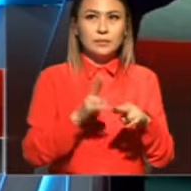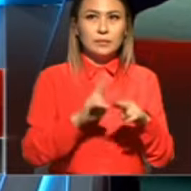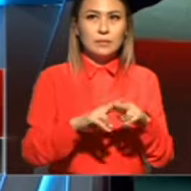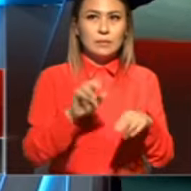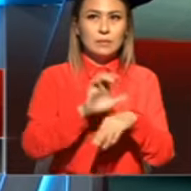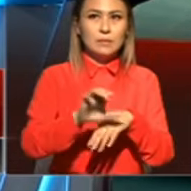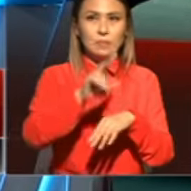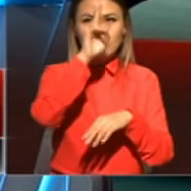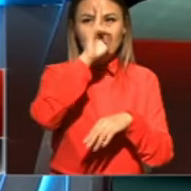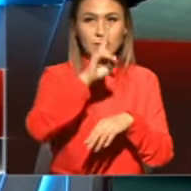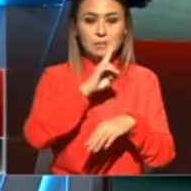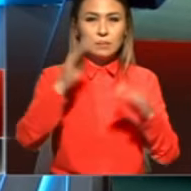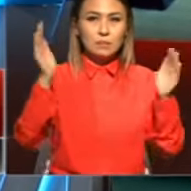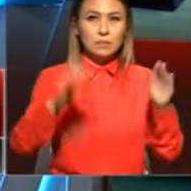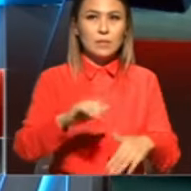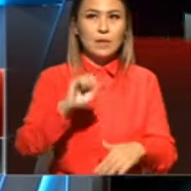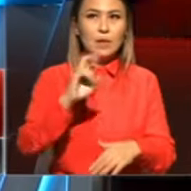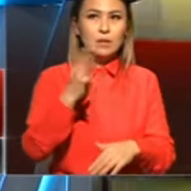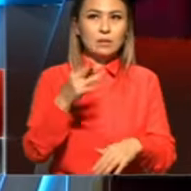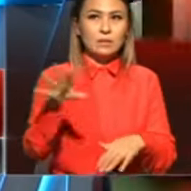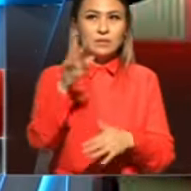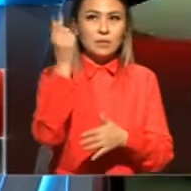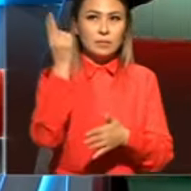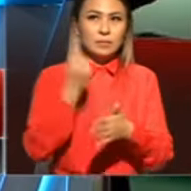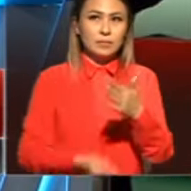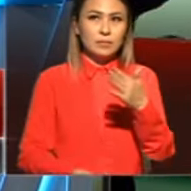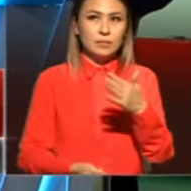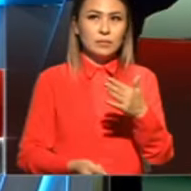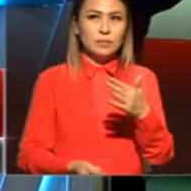кейін екі айдан кейін барып акциясы түсіп кетті, адамдар бәрі ұтылып қалды.